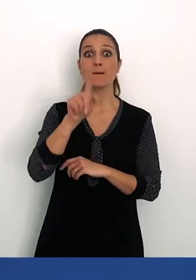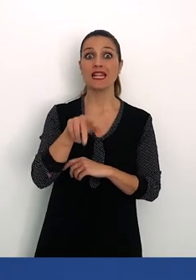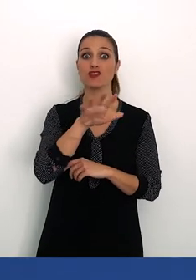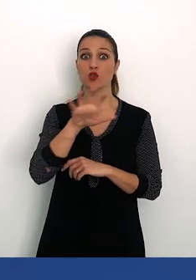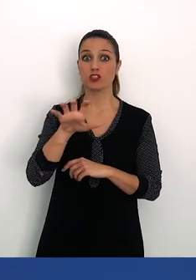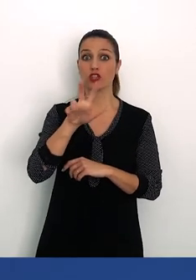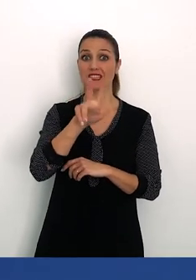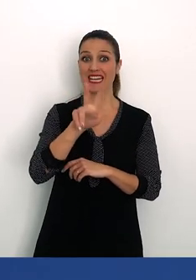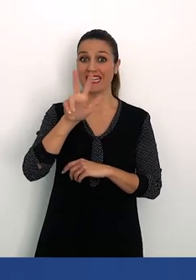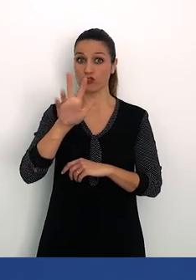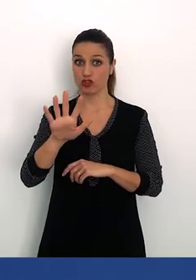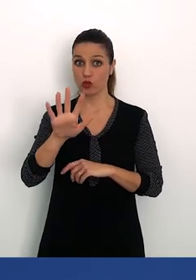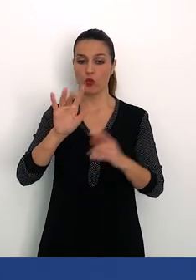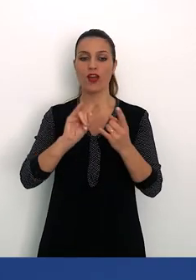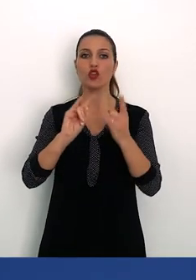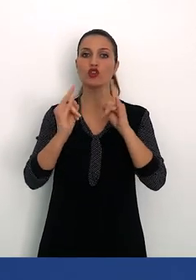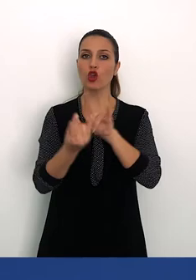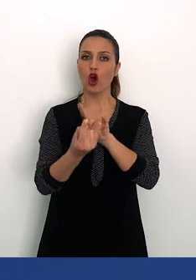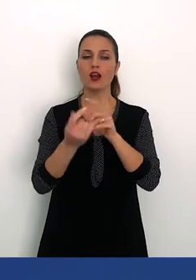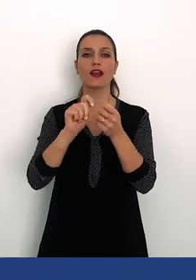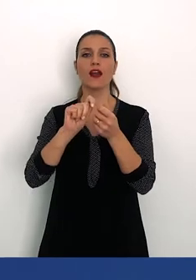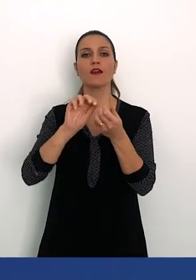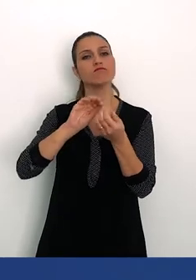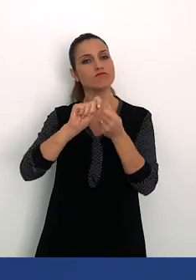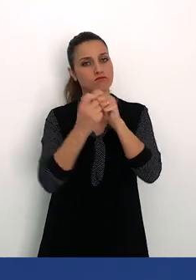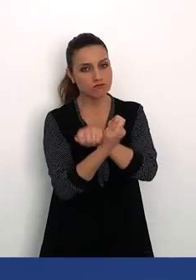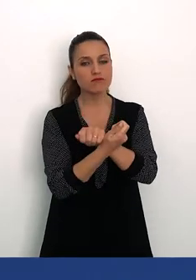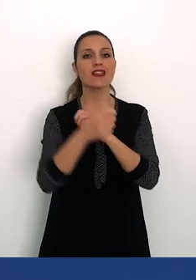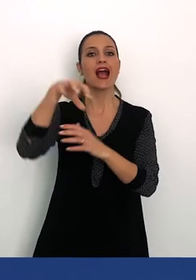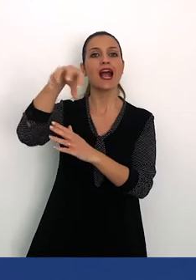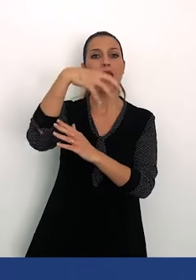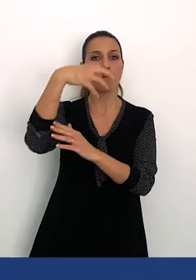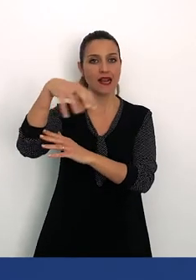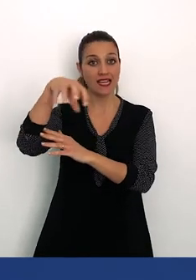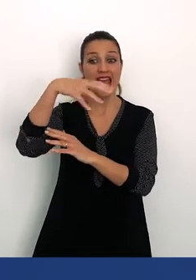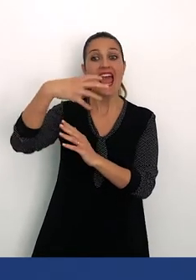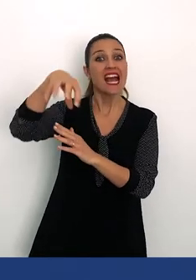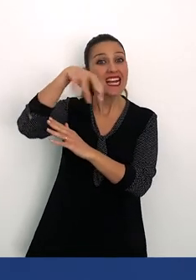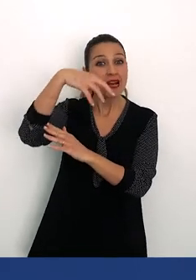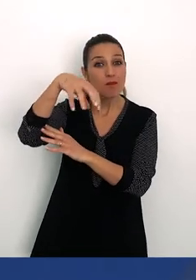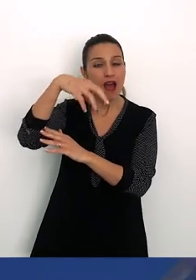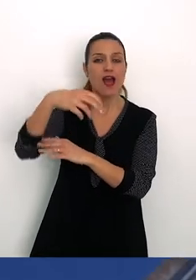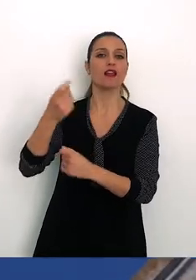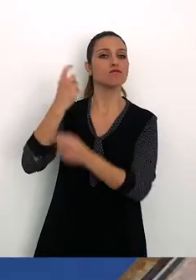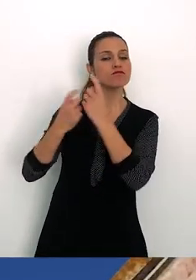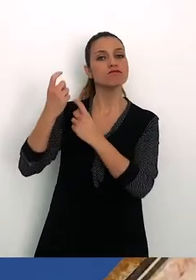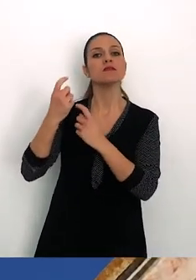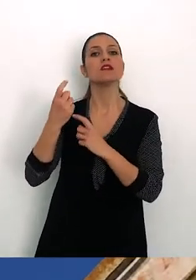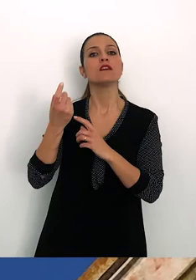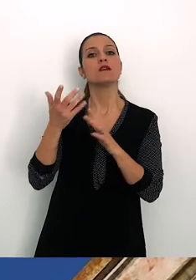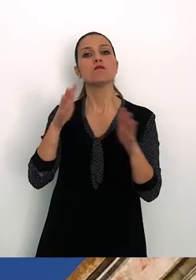Nel 1535 la torre venne trasformata in campanile e fu dotata di una campana risalente all'undicesimo